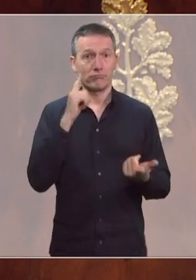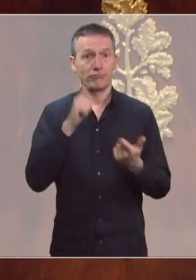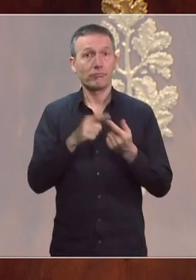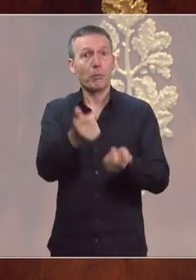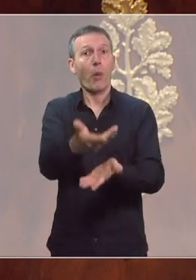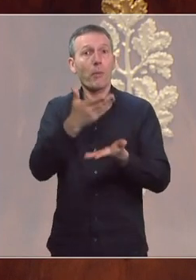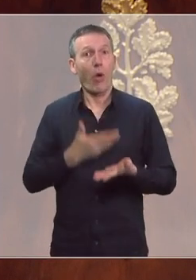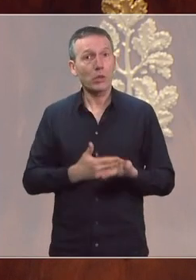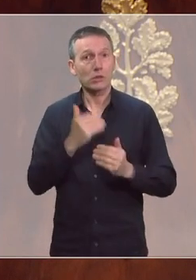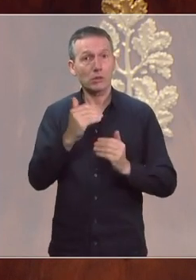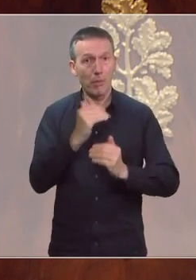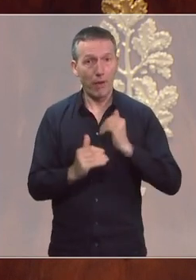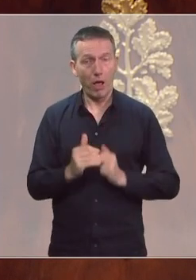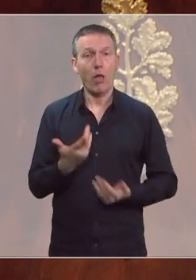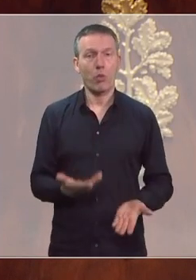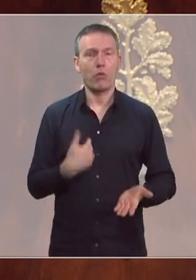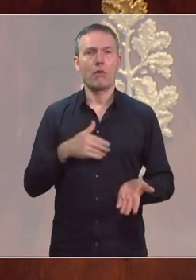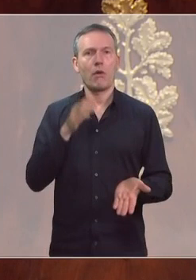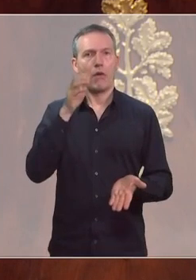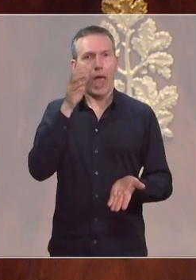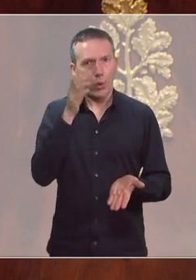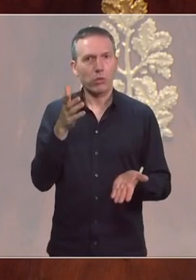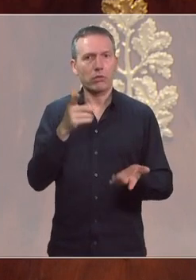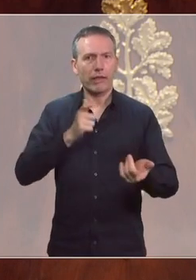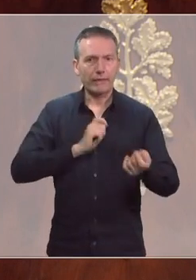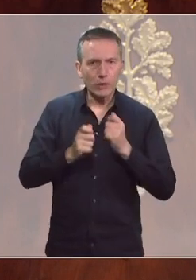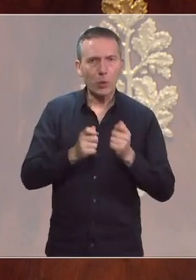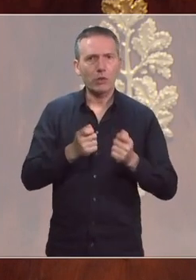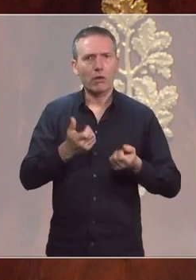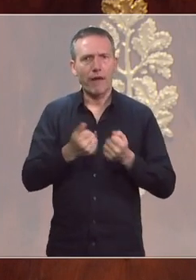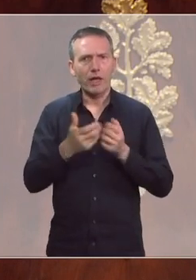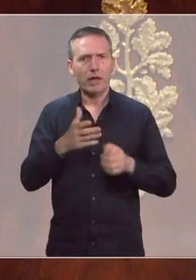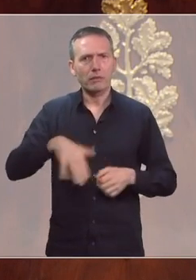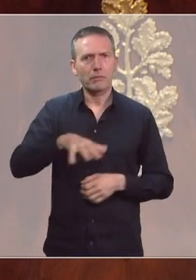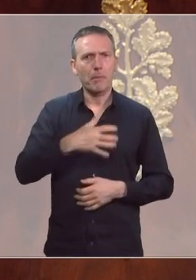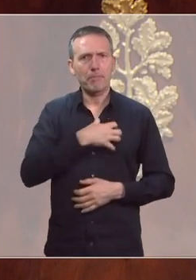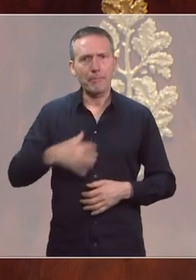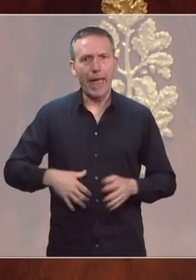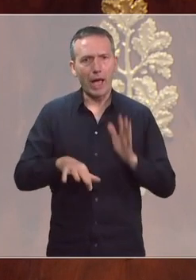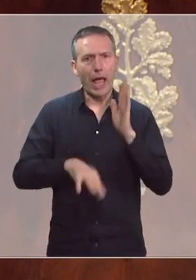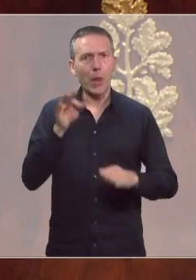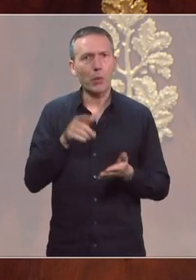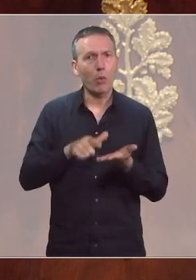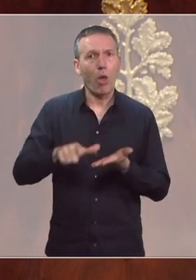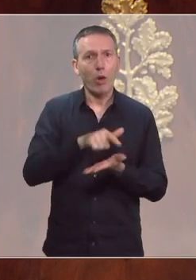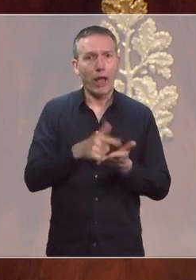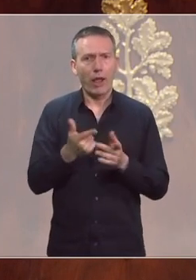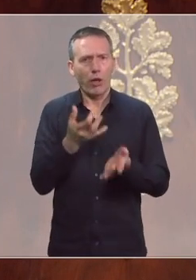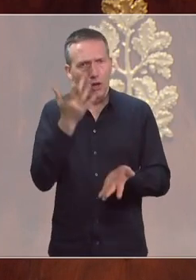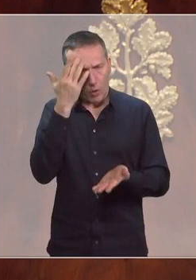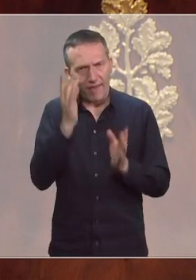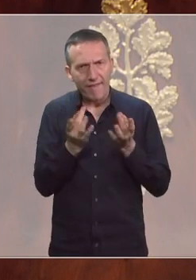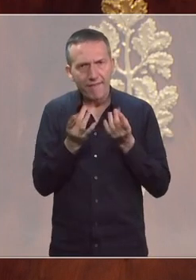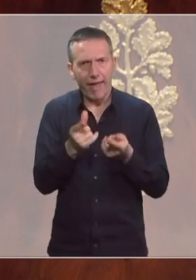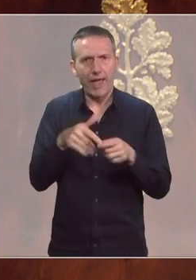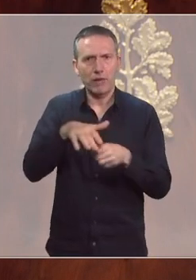nous avez présentée, écouter, discuter avec les maires, les élus locaux, ceux qui ont la charge du quotidien, la connaissance la plus fine de leur